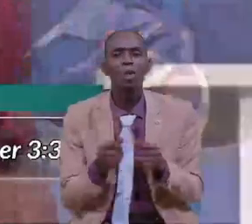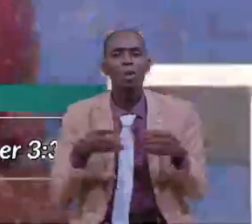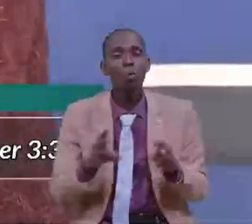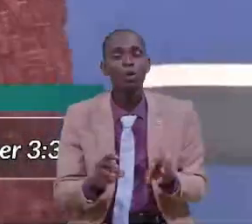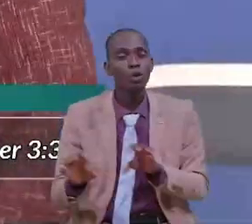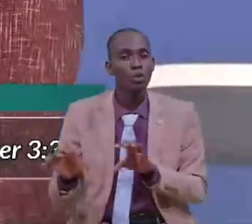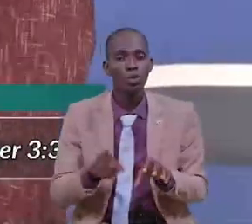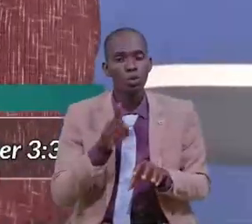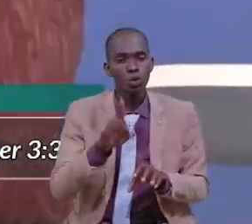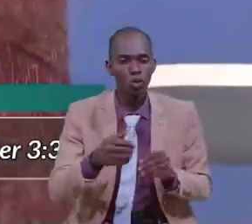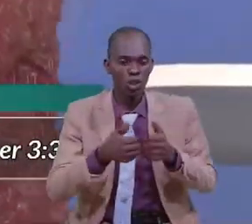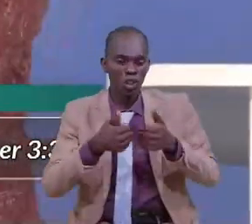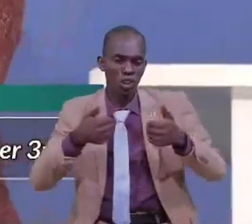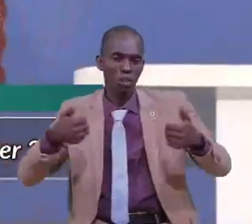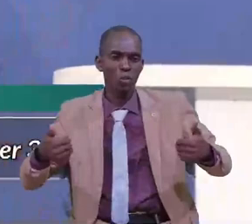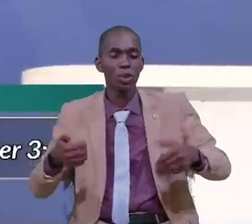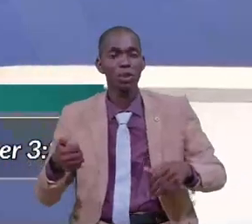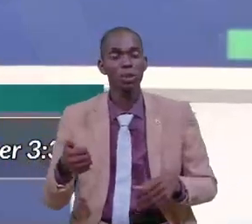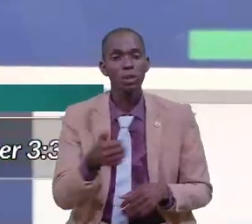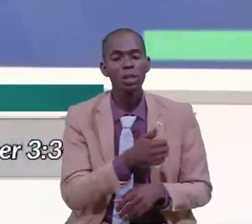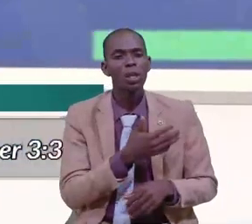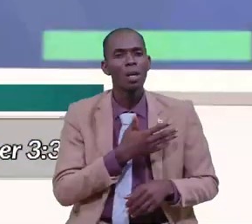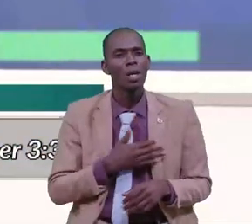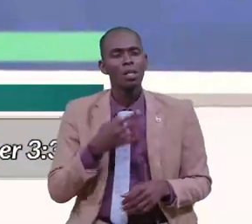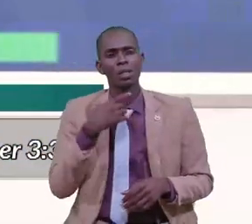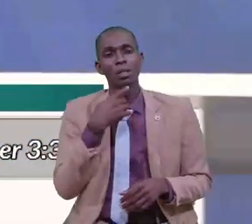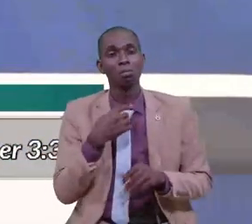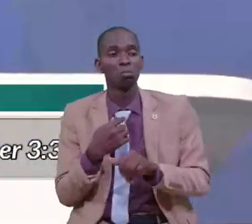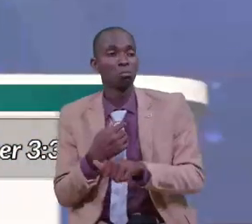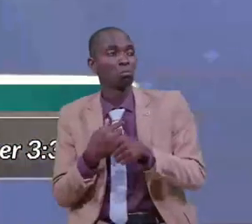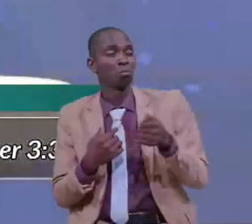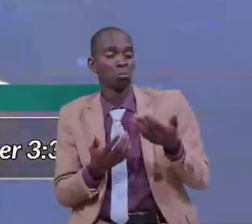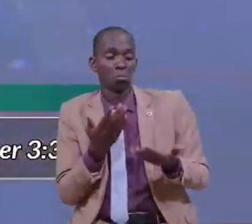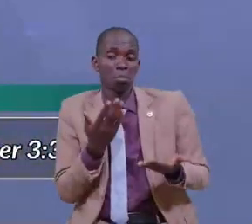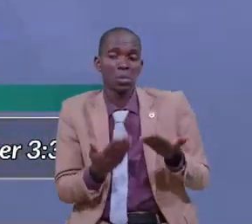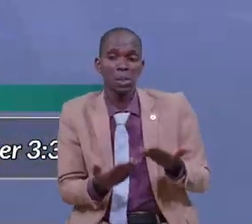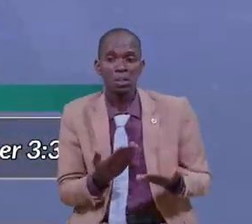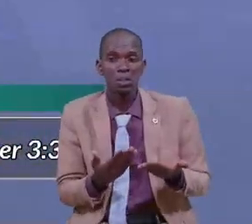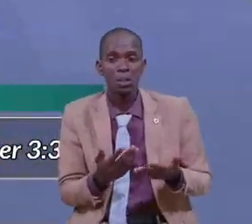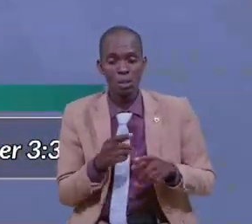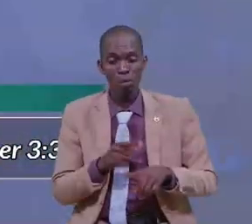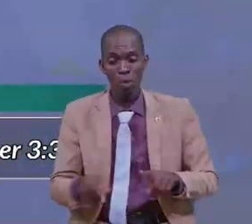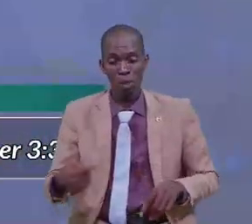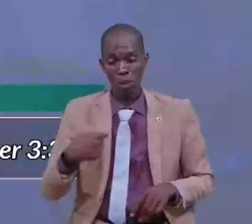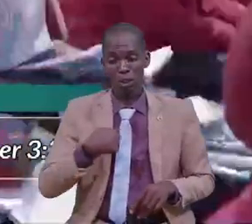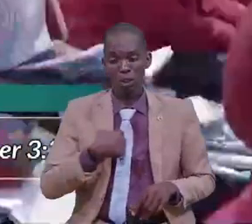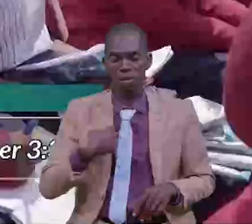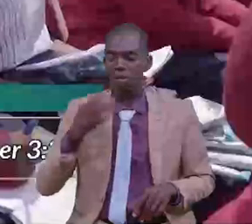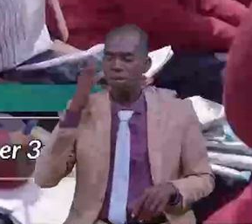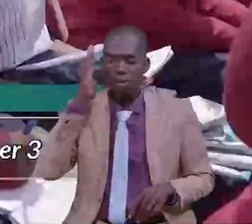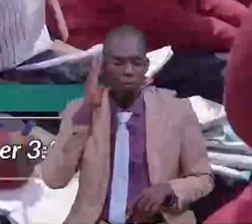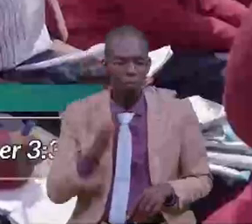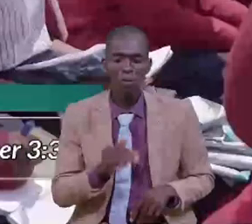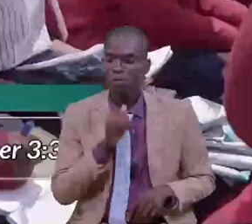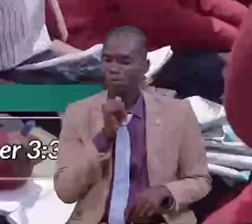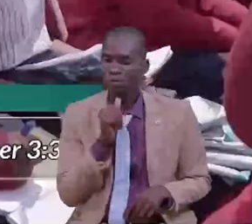manière te distingues-tu et tu dis, les autres peuvent, mais pas